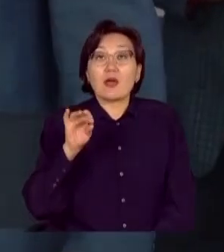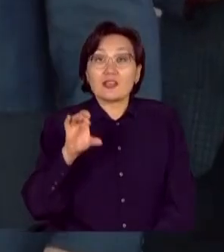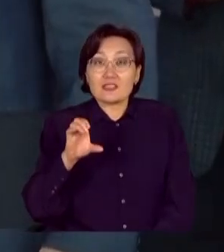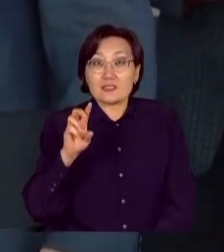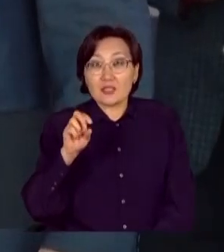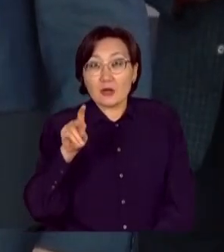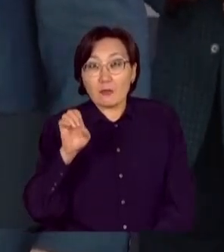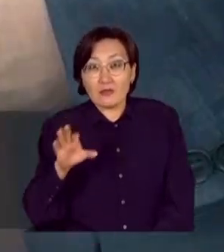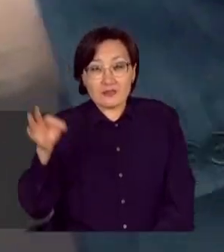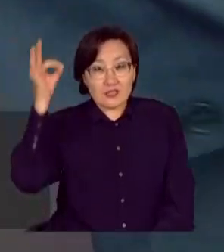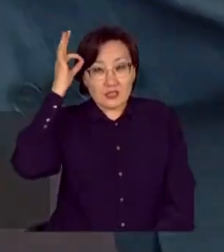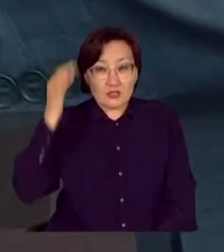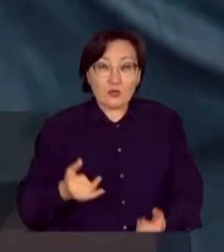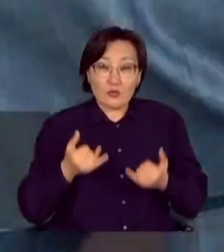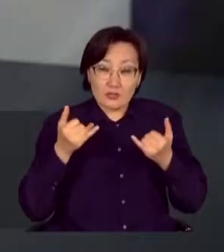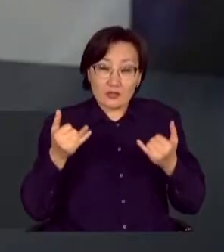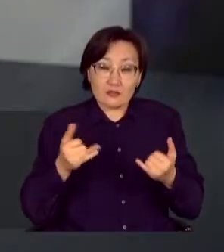арналған.